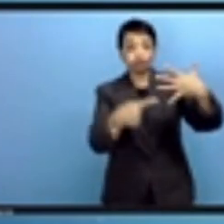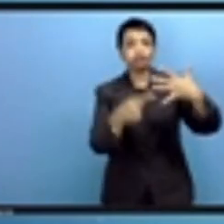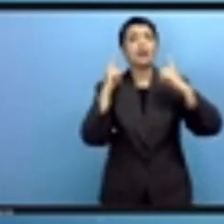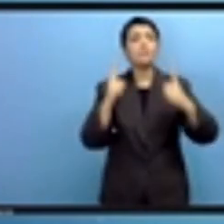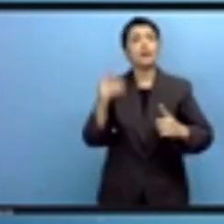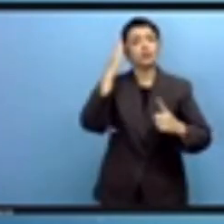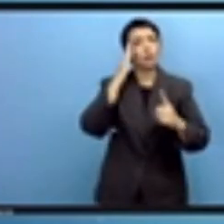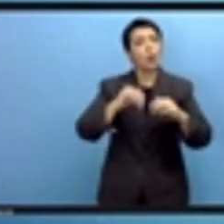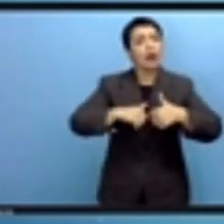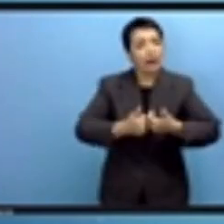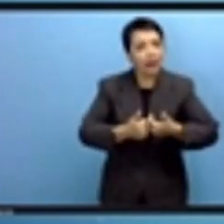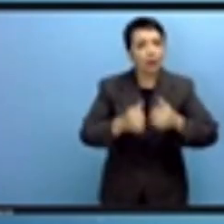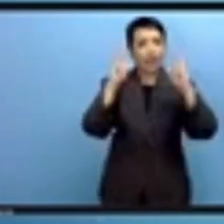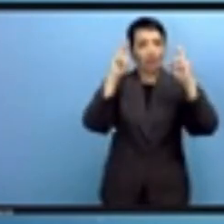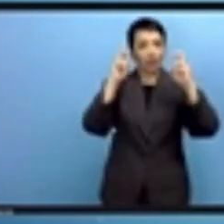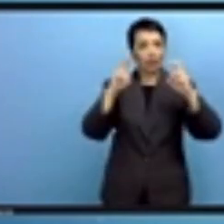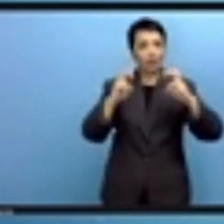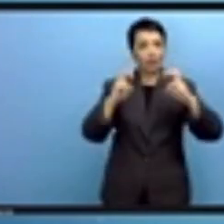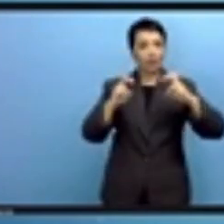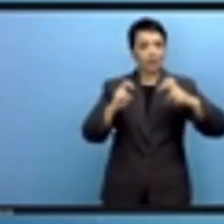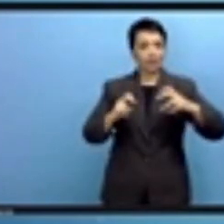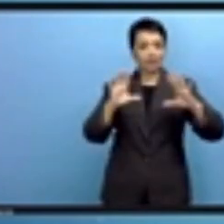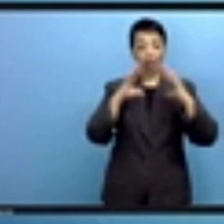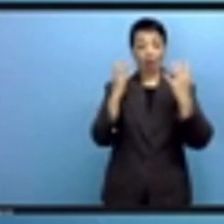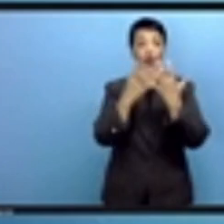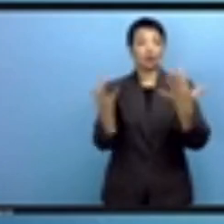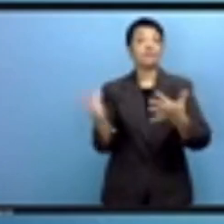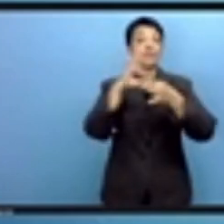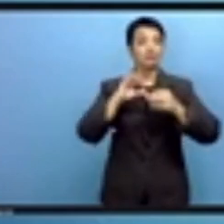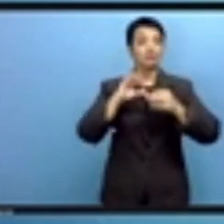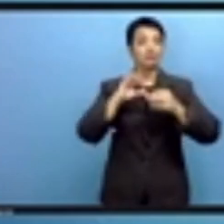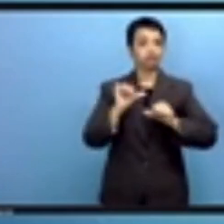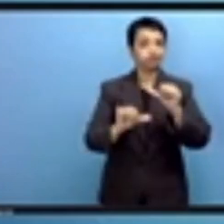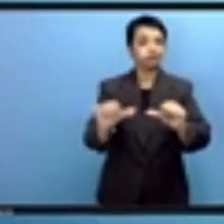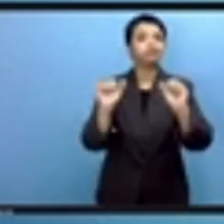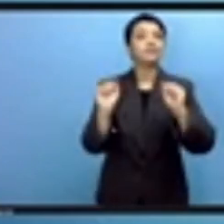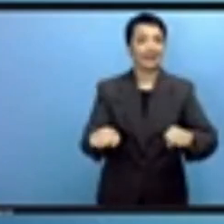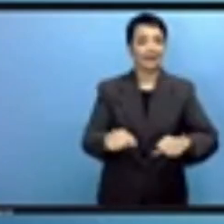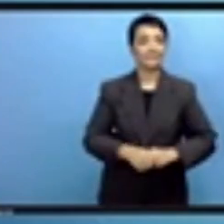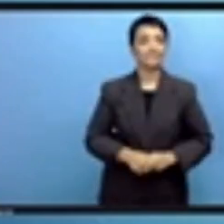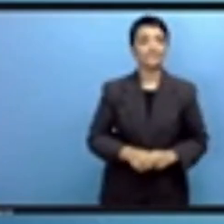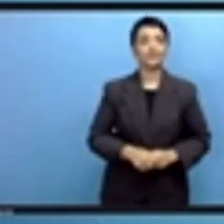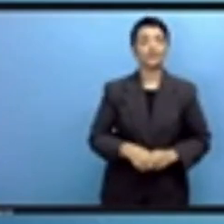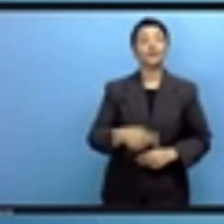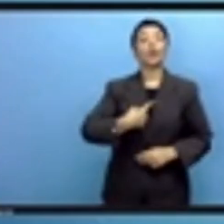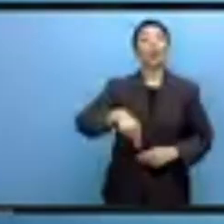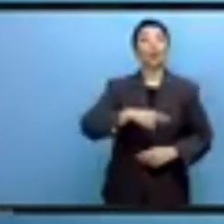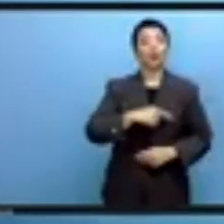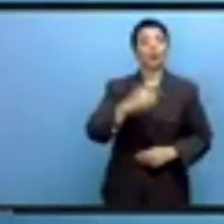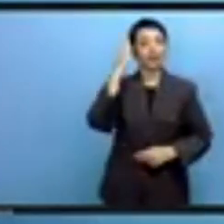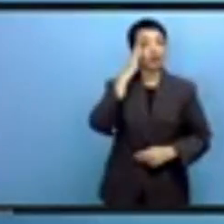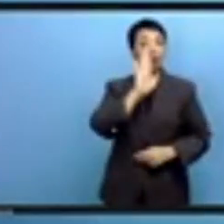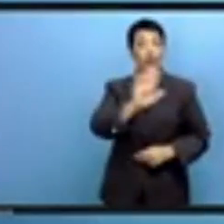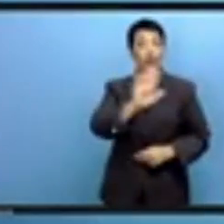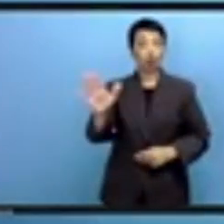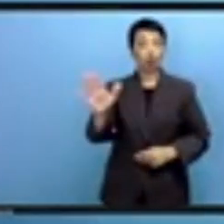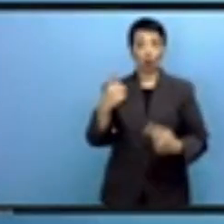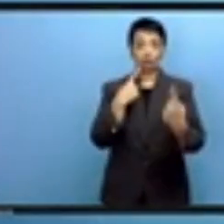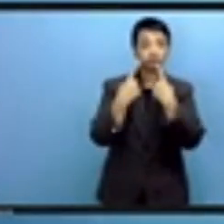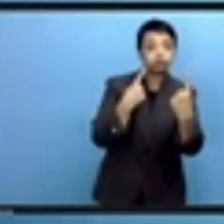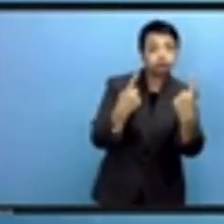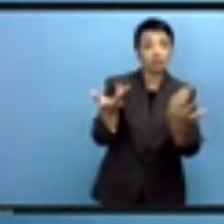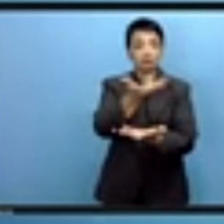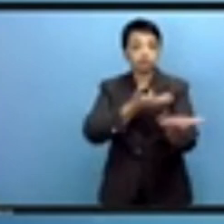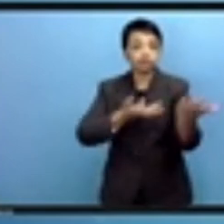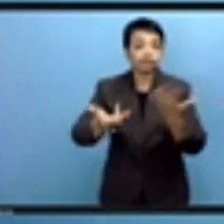程跟全球数字契约要应对的问题紧密相关。通